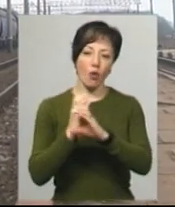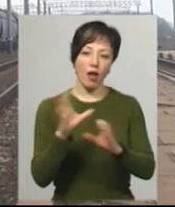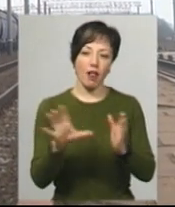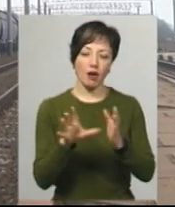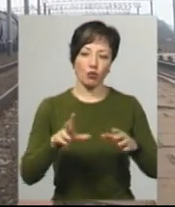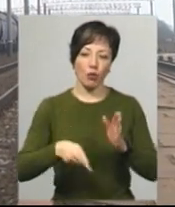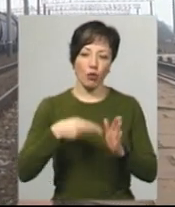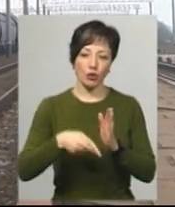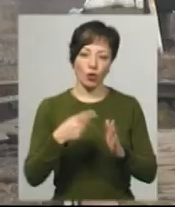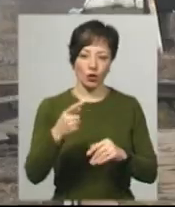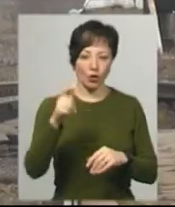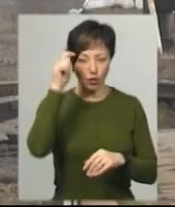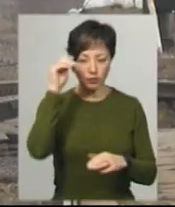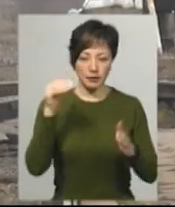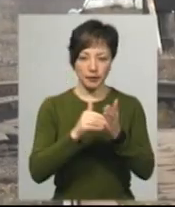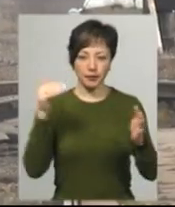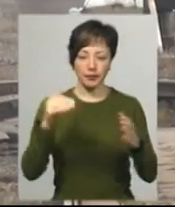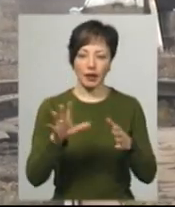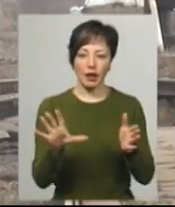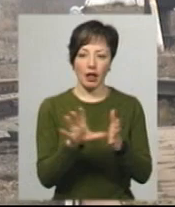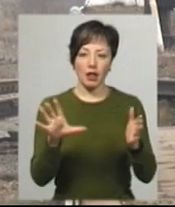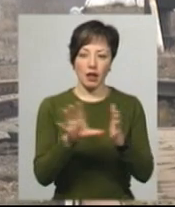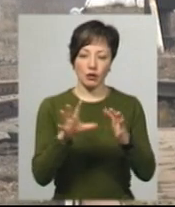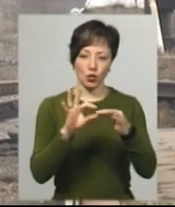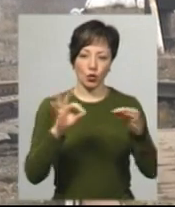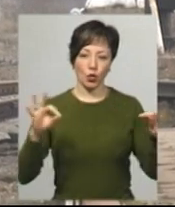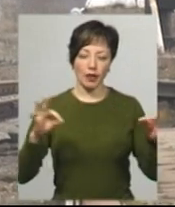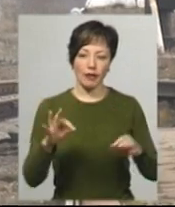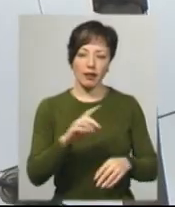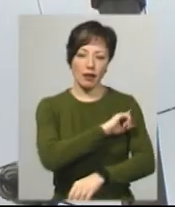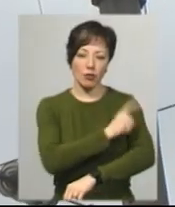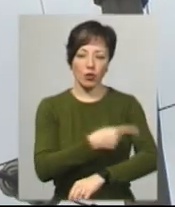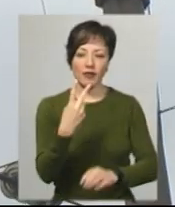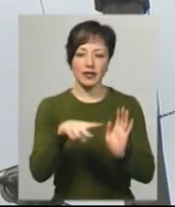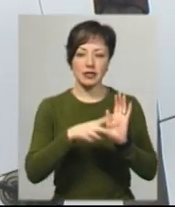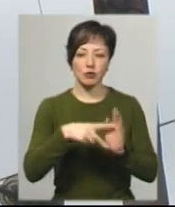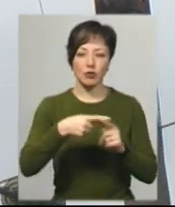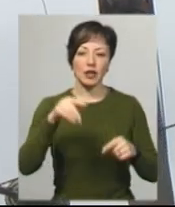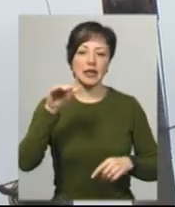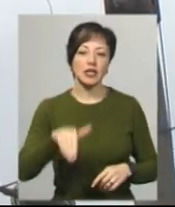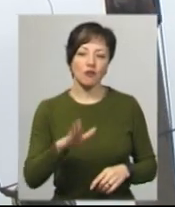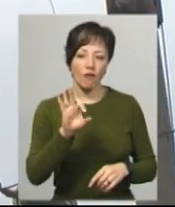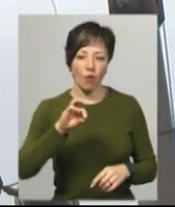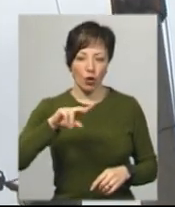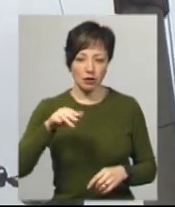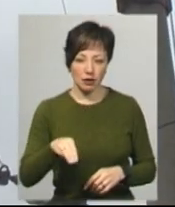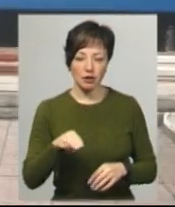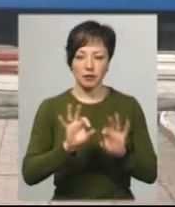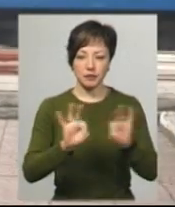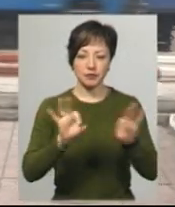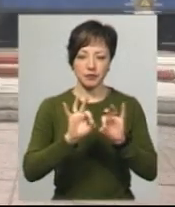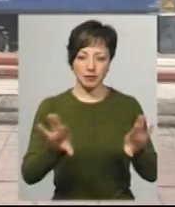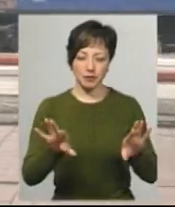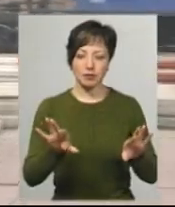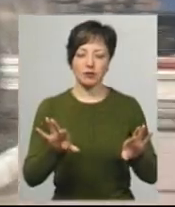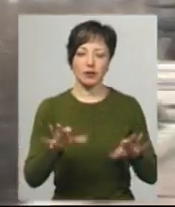забави один із хлопців доторкнувся до контактного дроту із напругою 27,5 тисяч вольт. Про це Суспільному 2